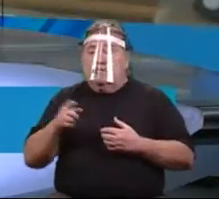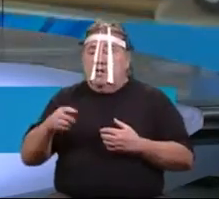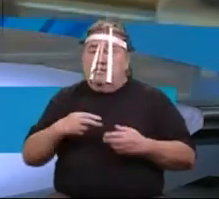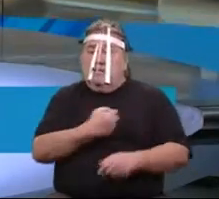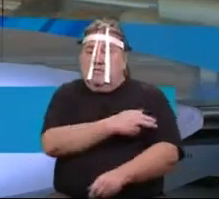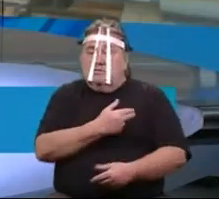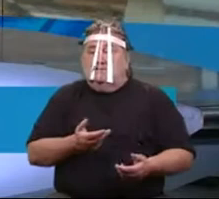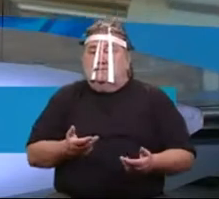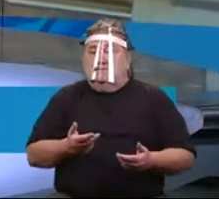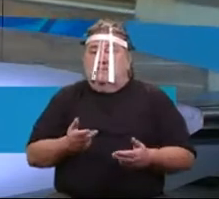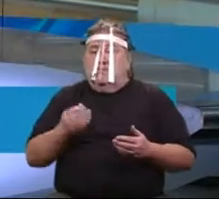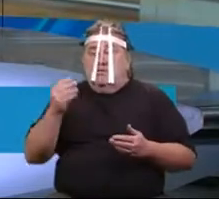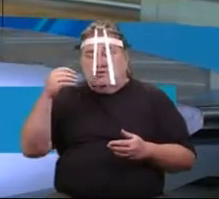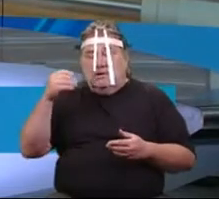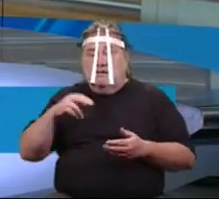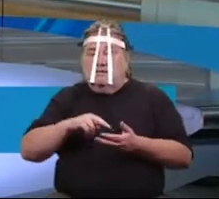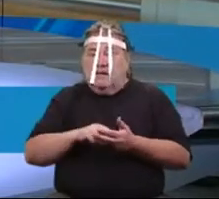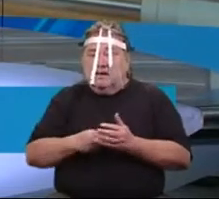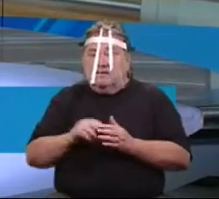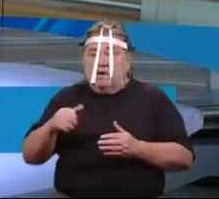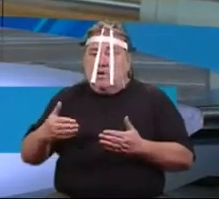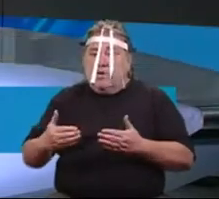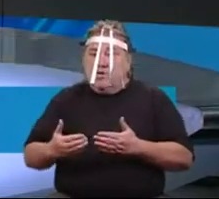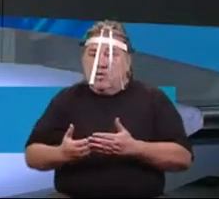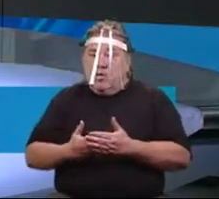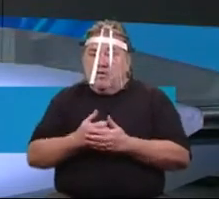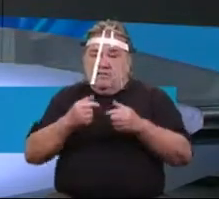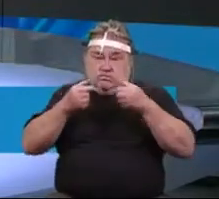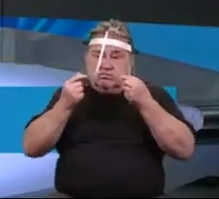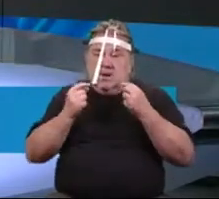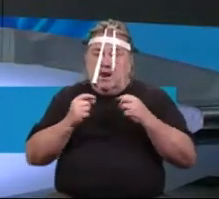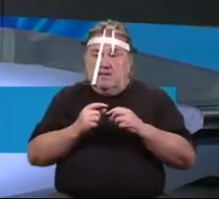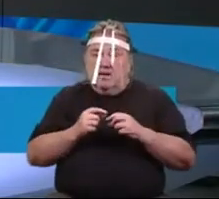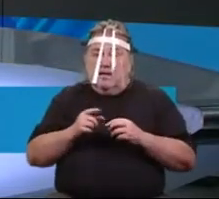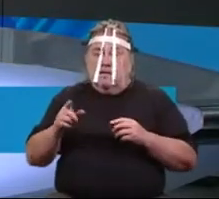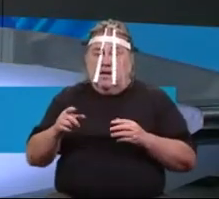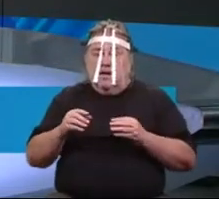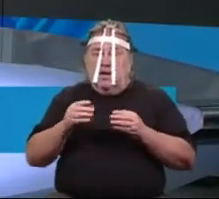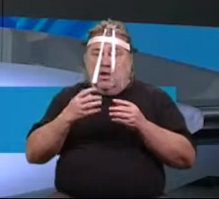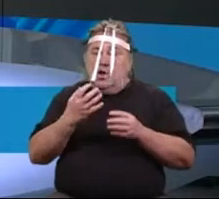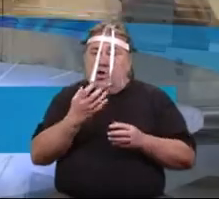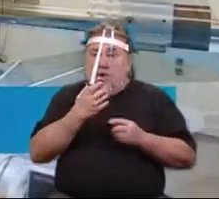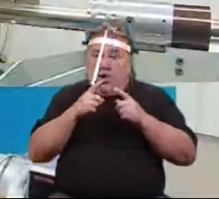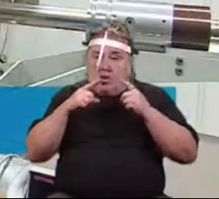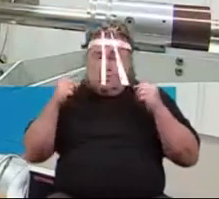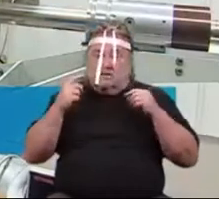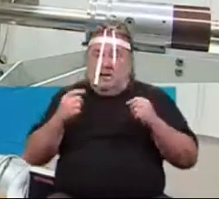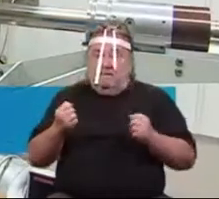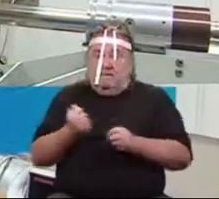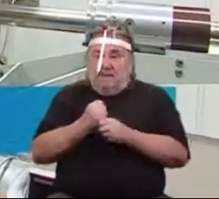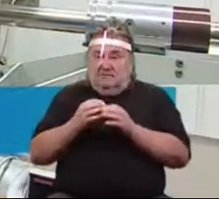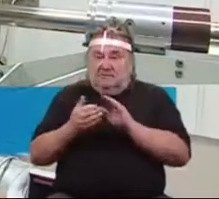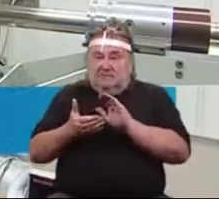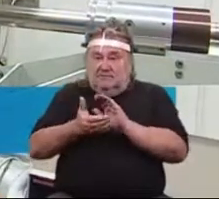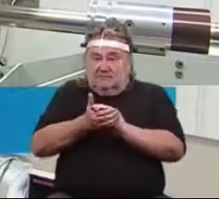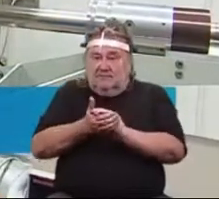nemocnicím. Vysoké učení technické zase přišlo s novým prototypem kompresního rámečku. Ten má zvýšit těsnost roušek.